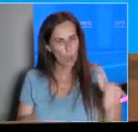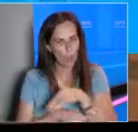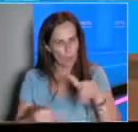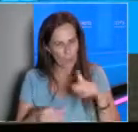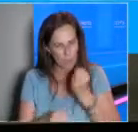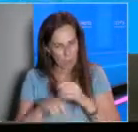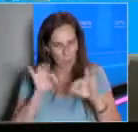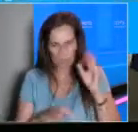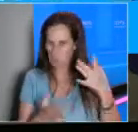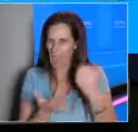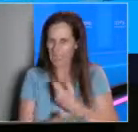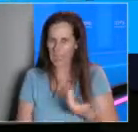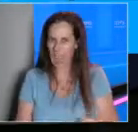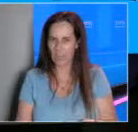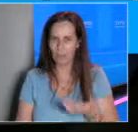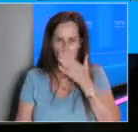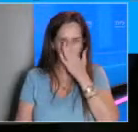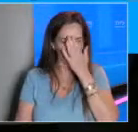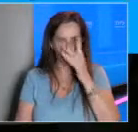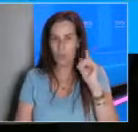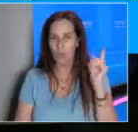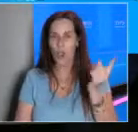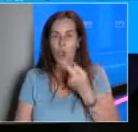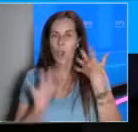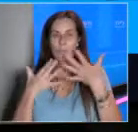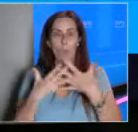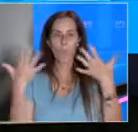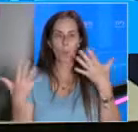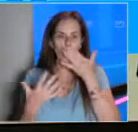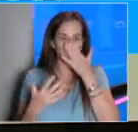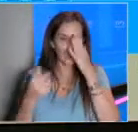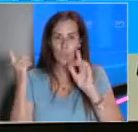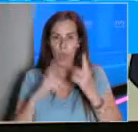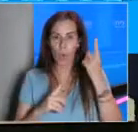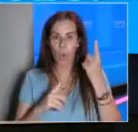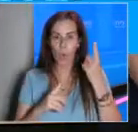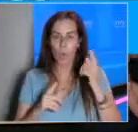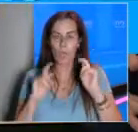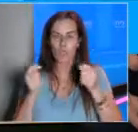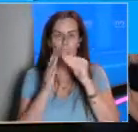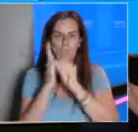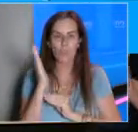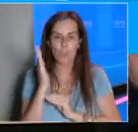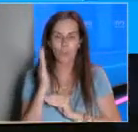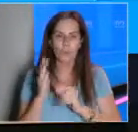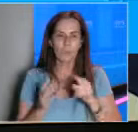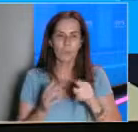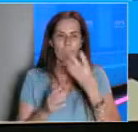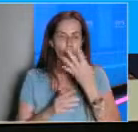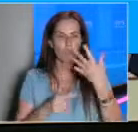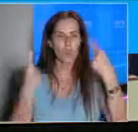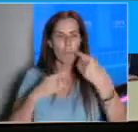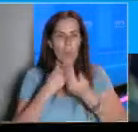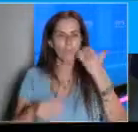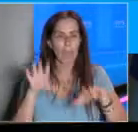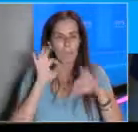צולח את זה, ואני מזכיר לך שכל הדרמות הגדולות הראו במועד הגשת הרשימות, שזה כמדומני 45